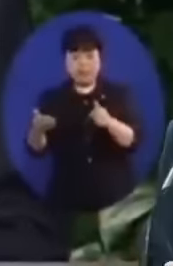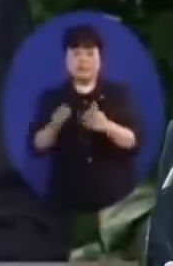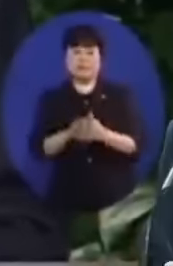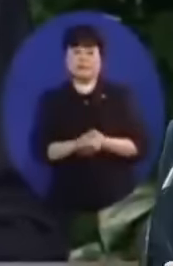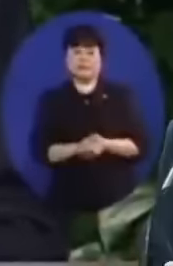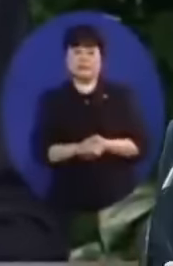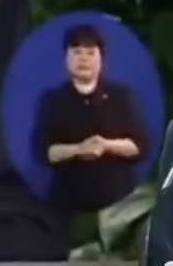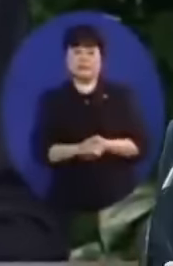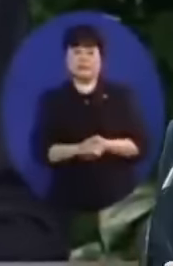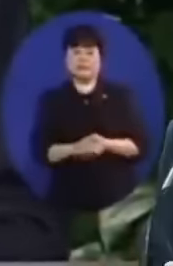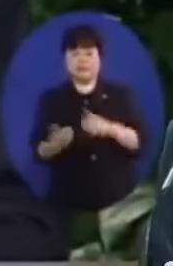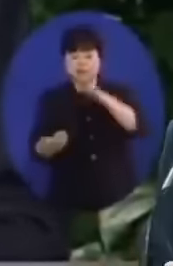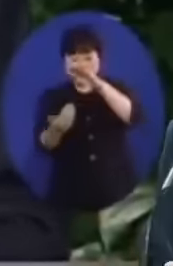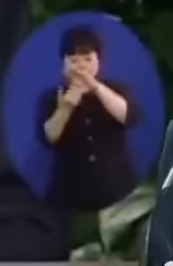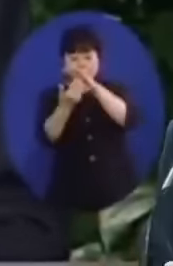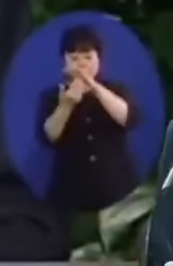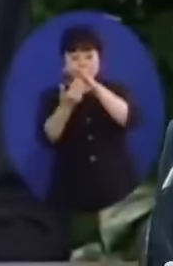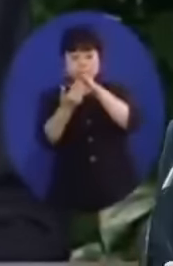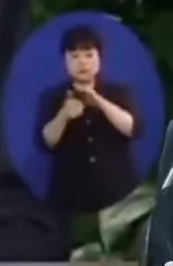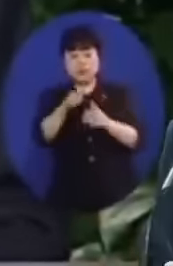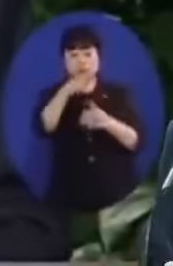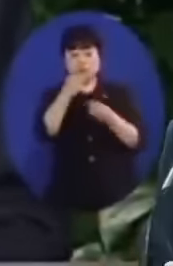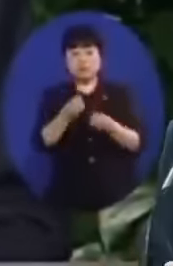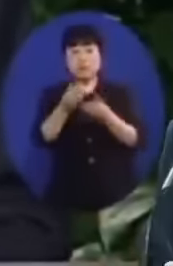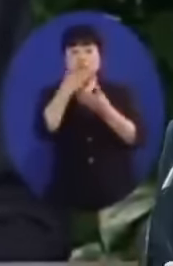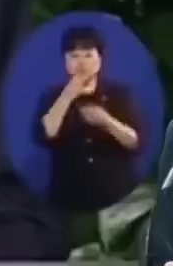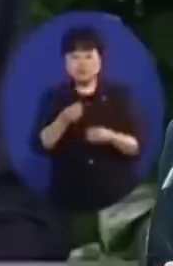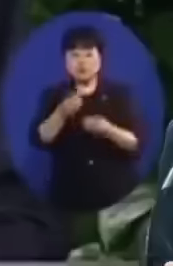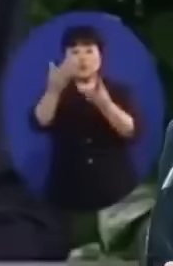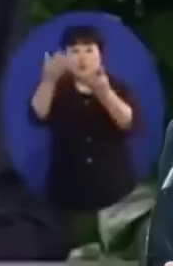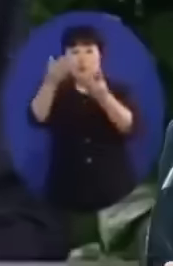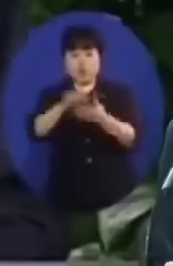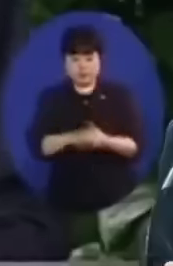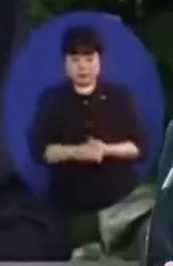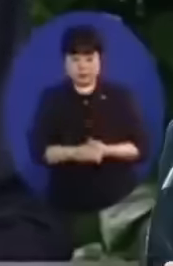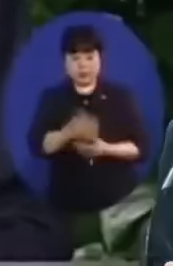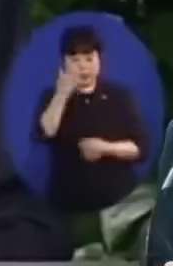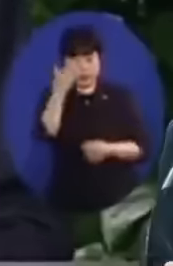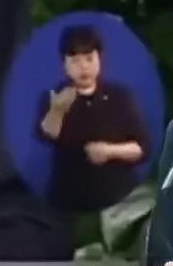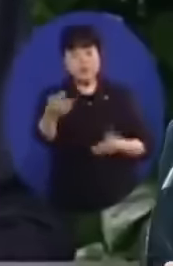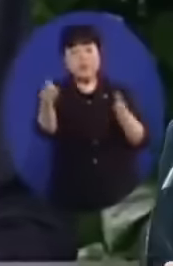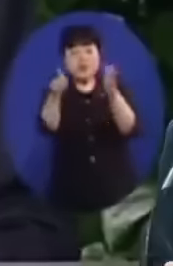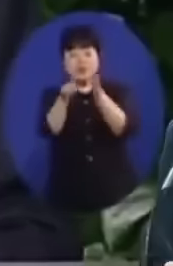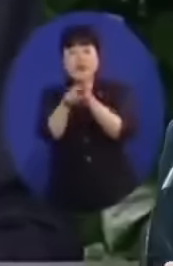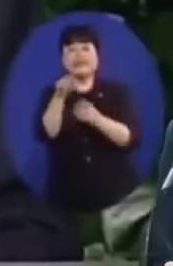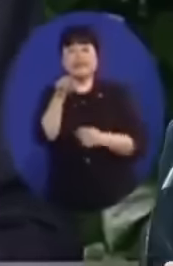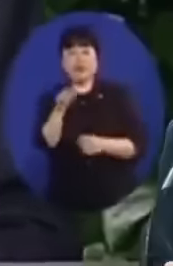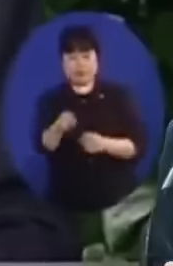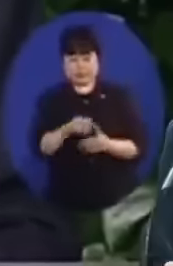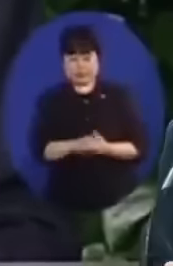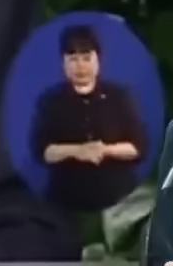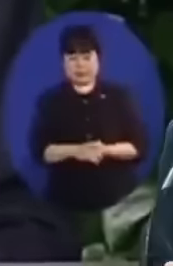흘려서 이루어놓은 오중복음과 삼중축복은 바로 여러분을 위한 것입니다.